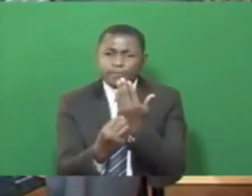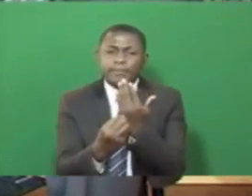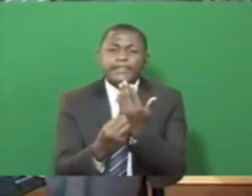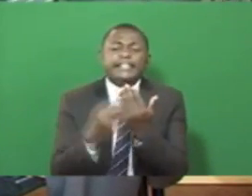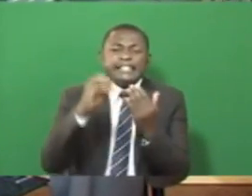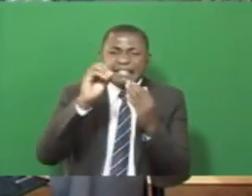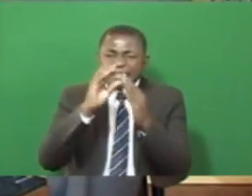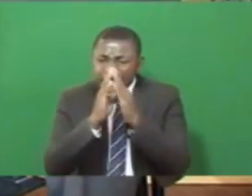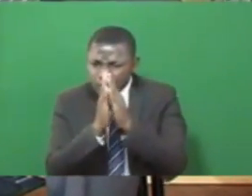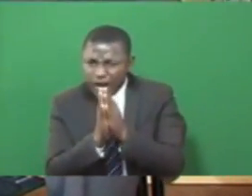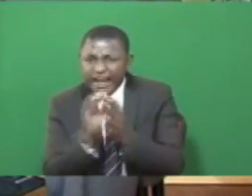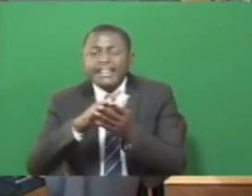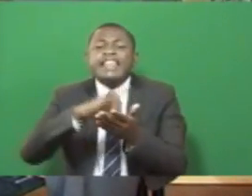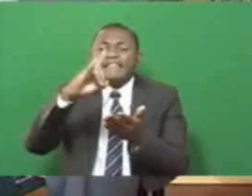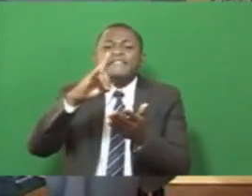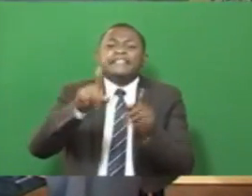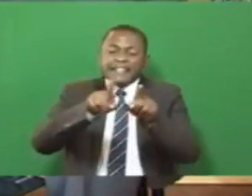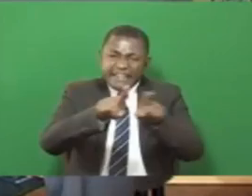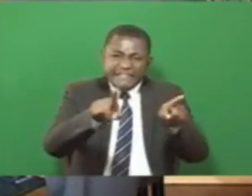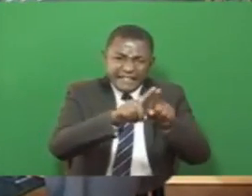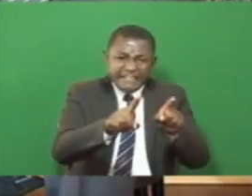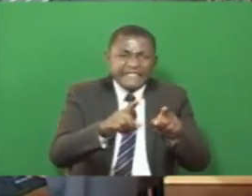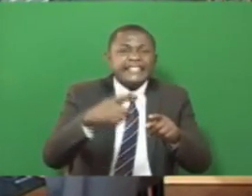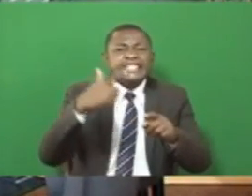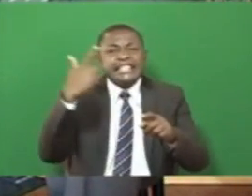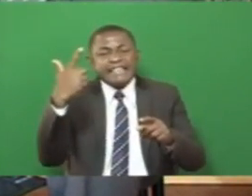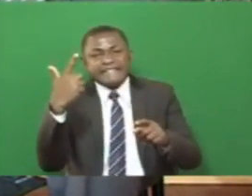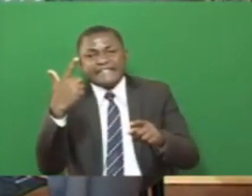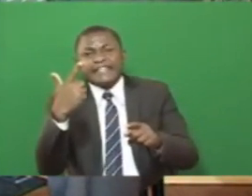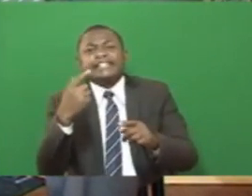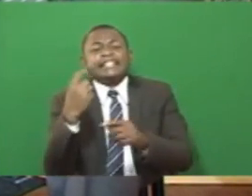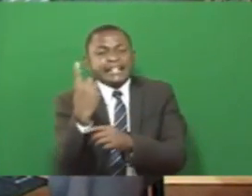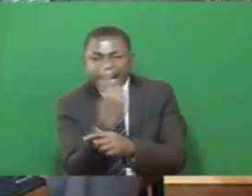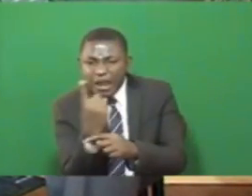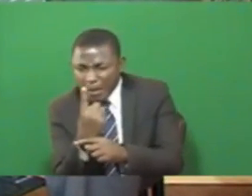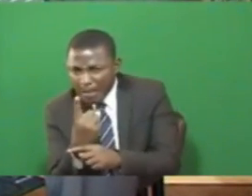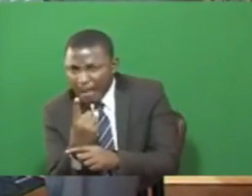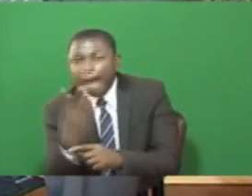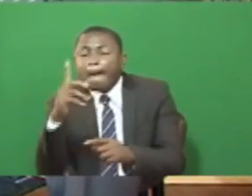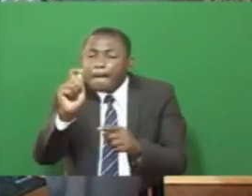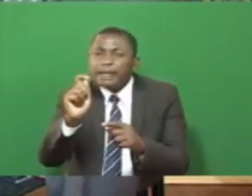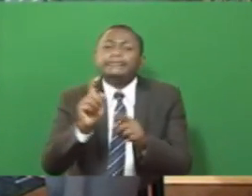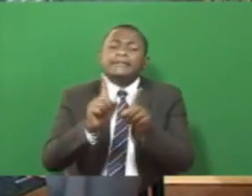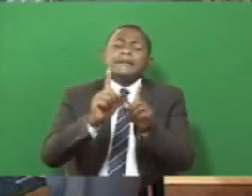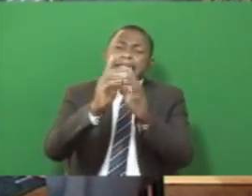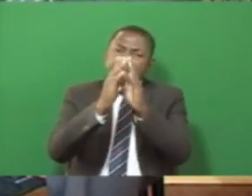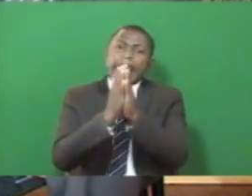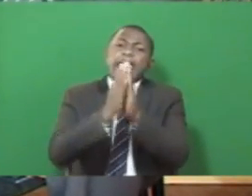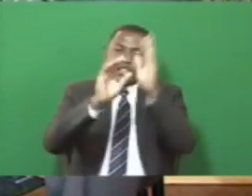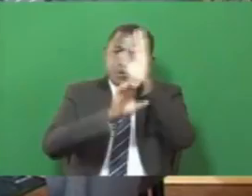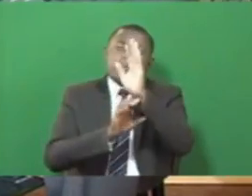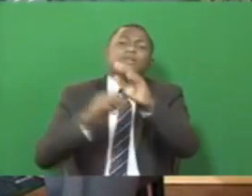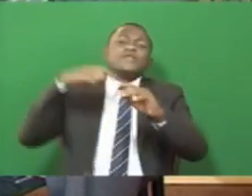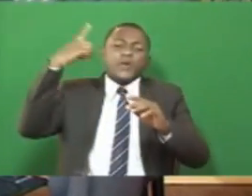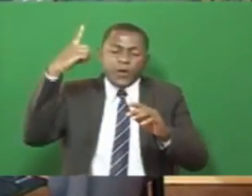kudenga. Saka hii vaisa chigadzi koche mwenje, saka wanda wanda furniture. But mitemo ze shua mari ndia akanyora eka. Right. And